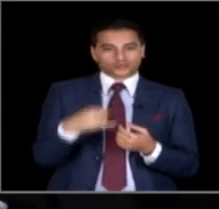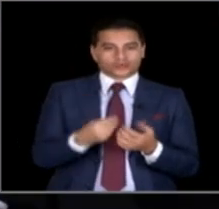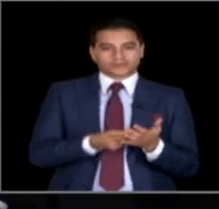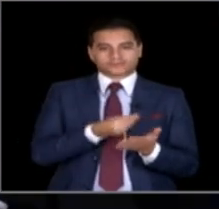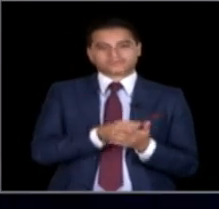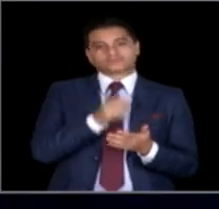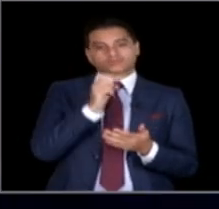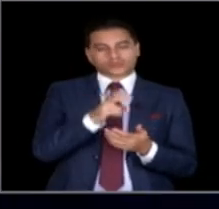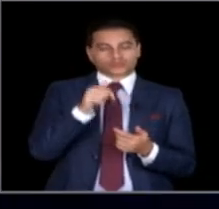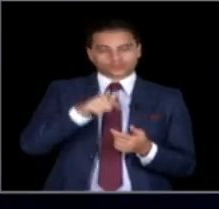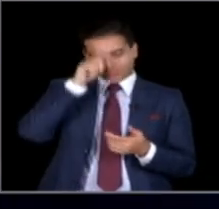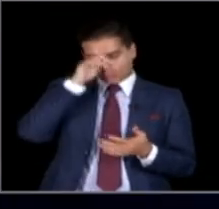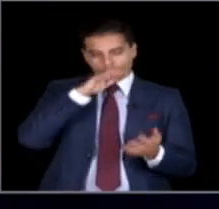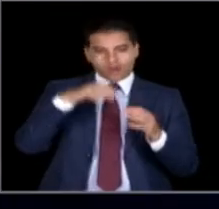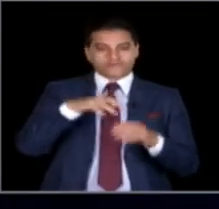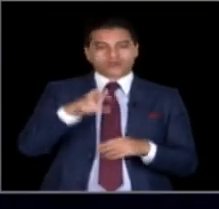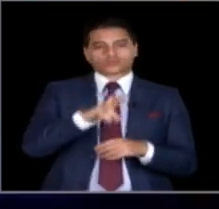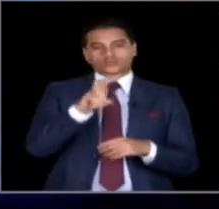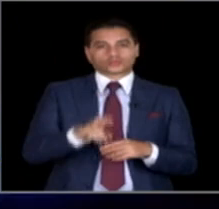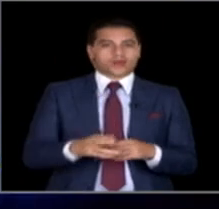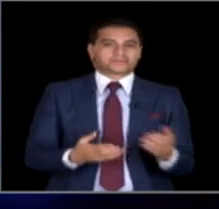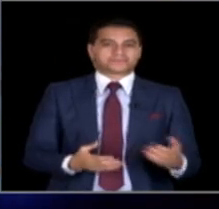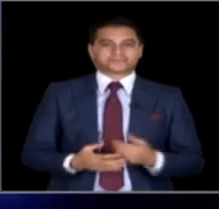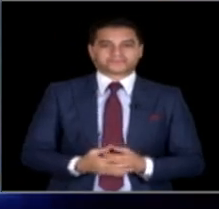شاء الله. جغرافيا والسؤال هو